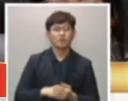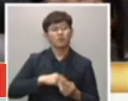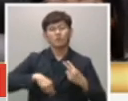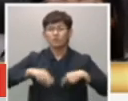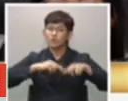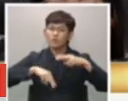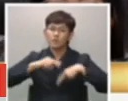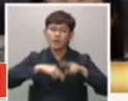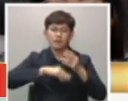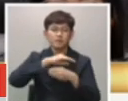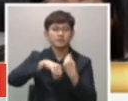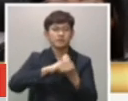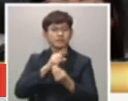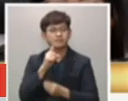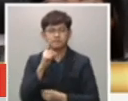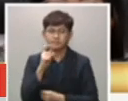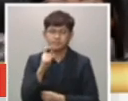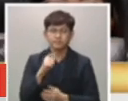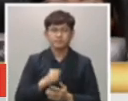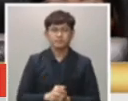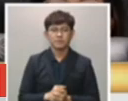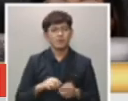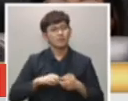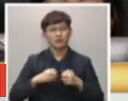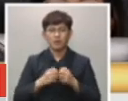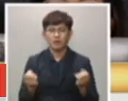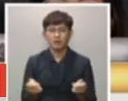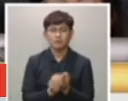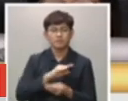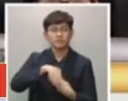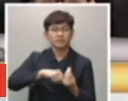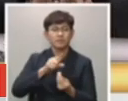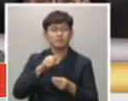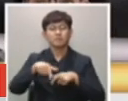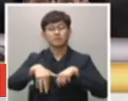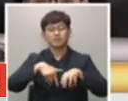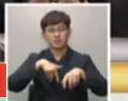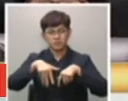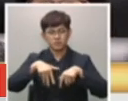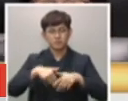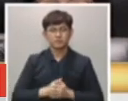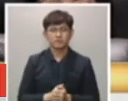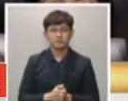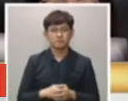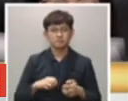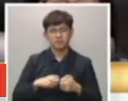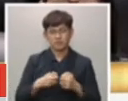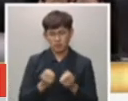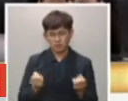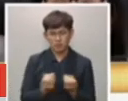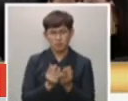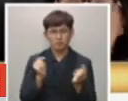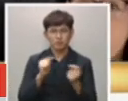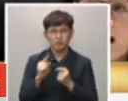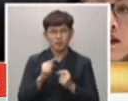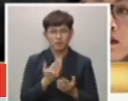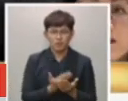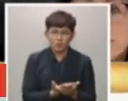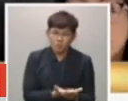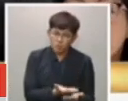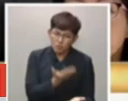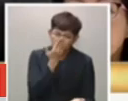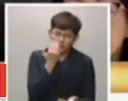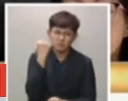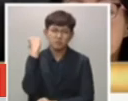ลด้านเศรษฐกิจส่งผลให้เกิดผลกระทบทางเศรษฐกิจกับประชาชนทุกภาคส่วนจนก่อให้เกิดสภาพรวยกระจุกจนกระจ